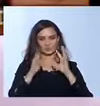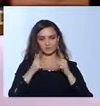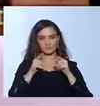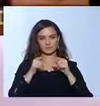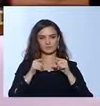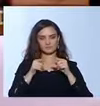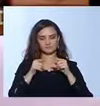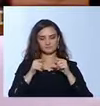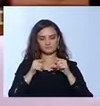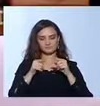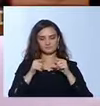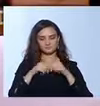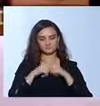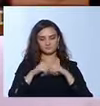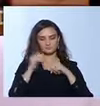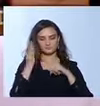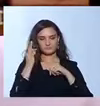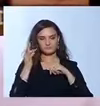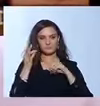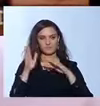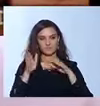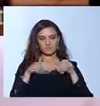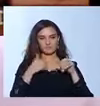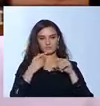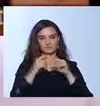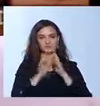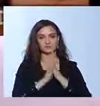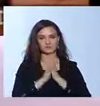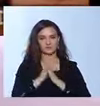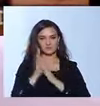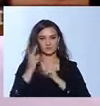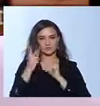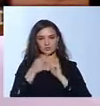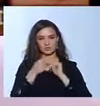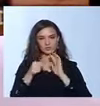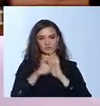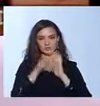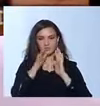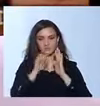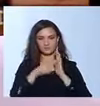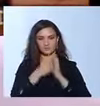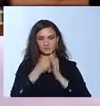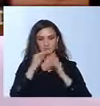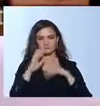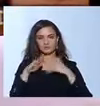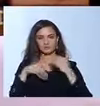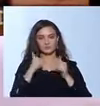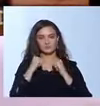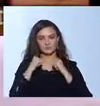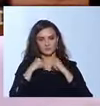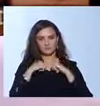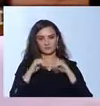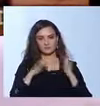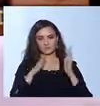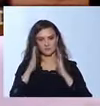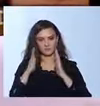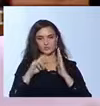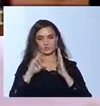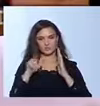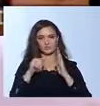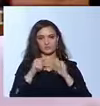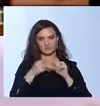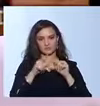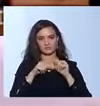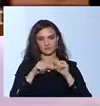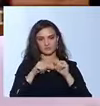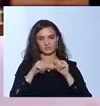რომ თმა გაივლის ზრდის ფაზას 2-დან 6 წლამდე, შემდეგ გადავა მოსვენების ფაზაში და მოძრება, ასე